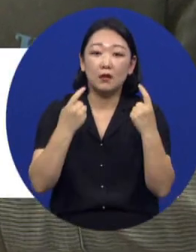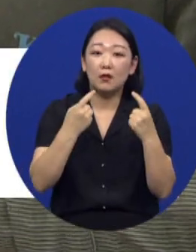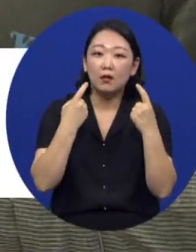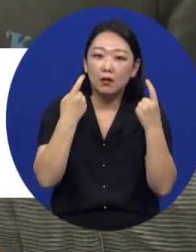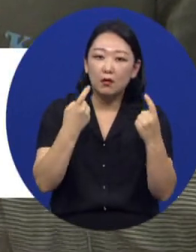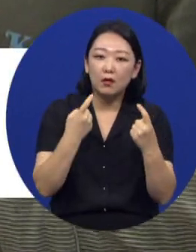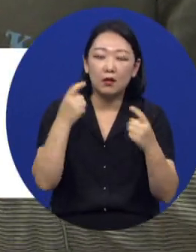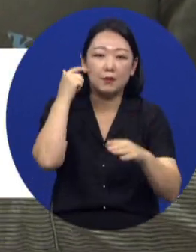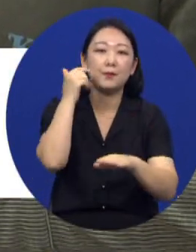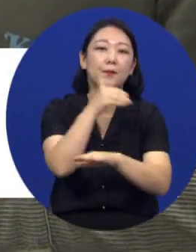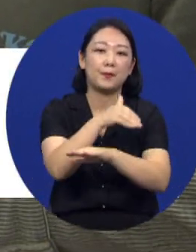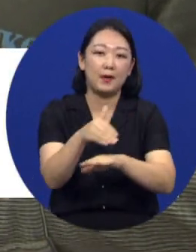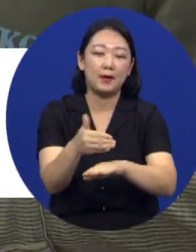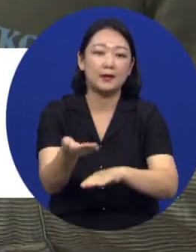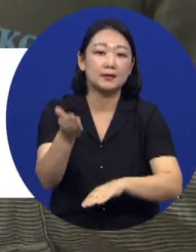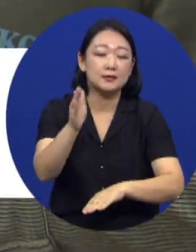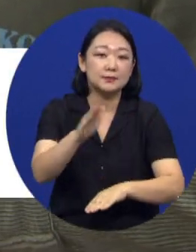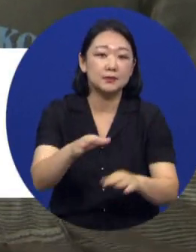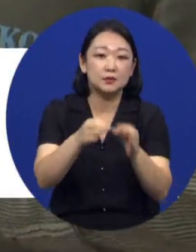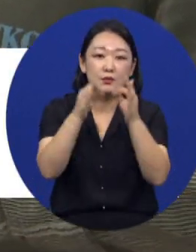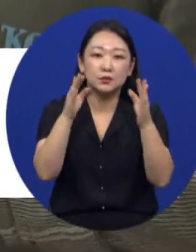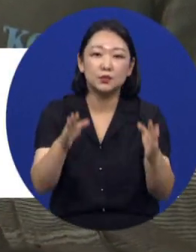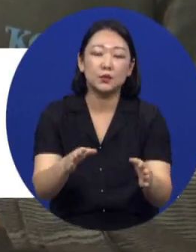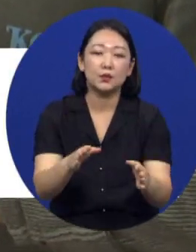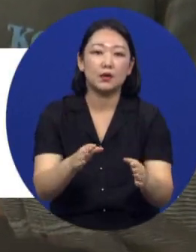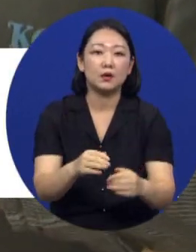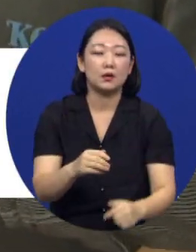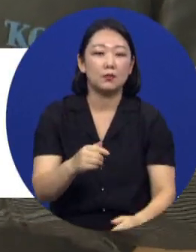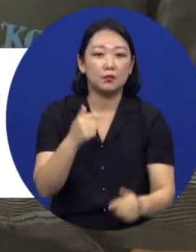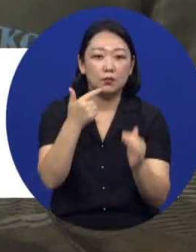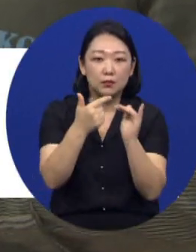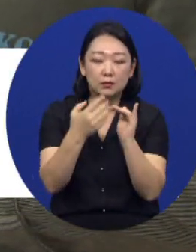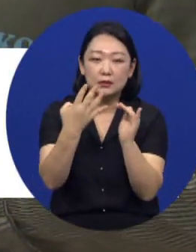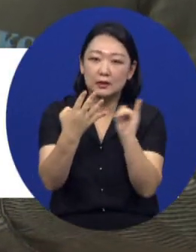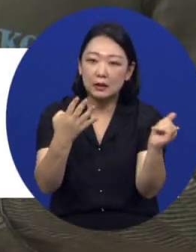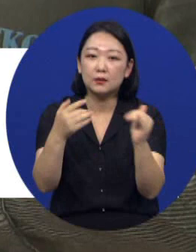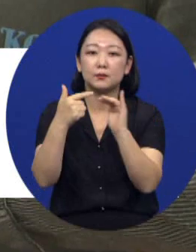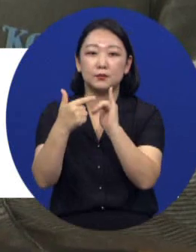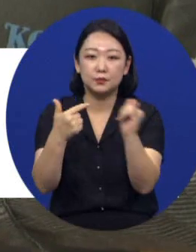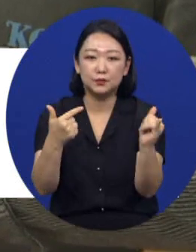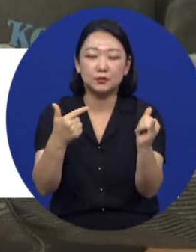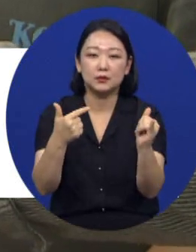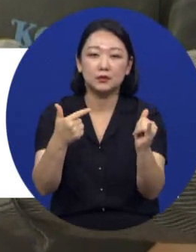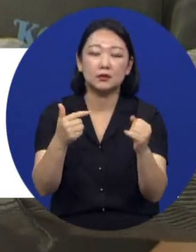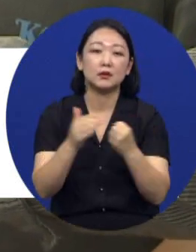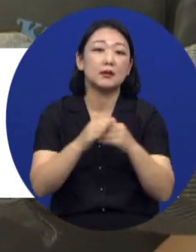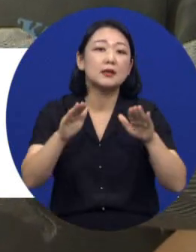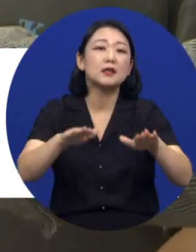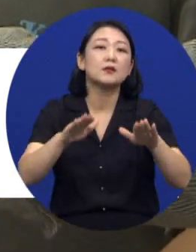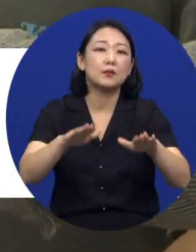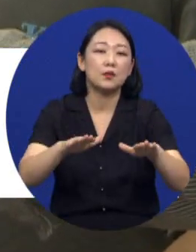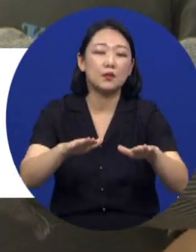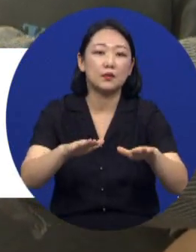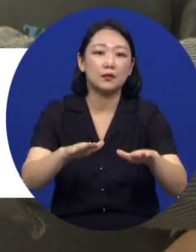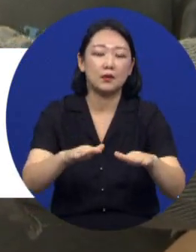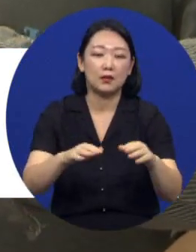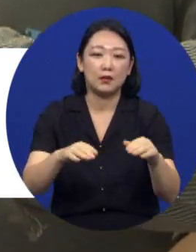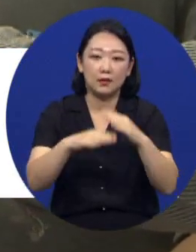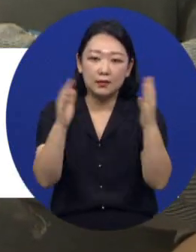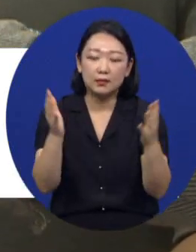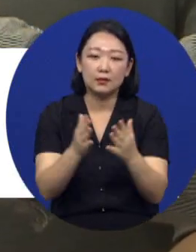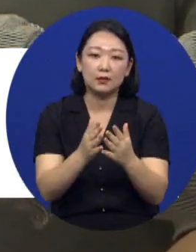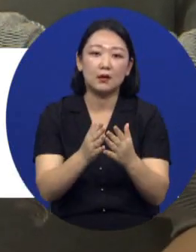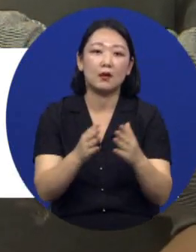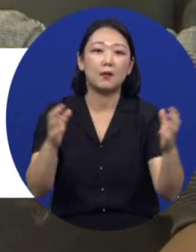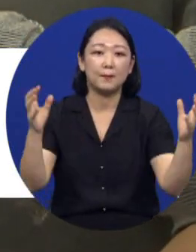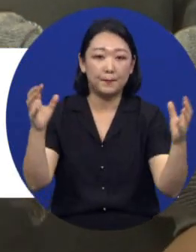번째 세웠는데 그동안 뭐 4인 뭐 6인 이런 식으로 뿐이 못 모인다 그래가지고 요번에 이제 다 풀려서 처음으로 모처럼